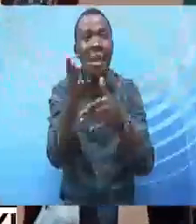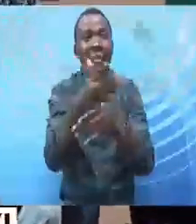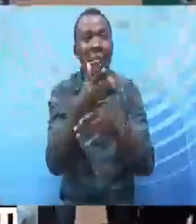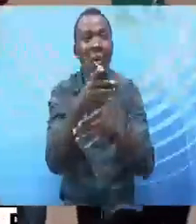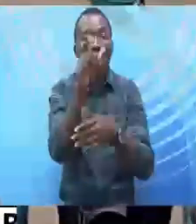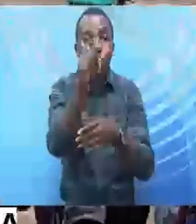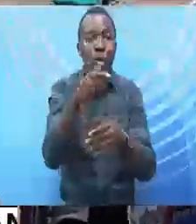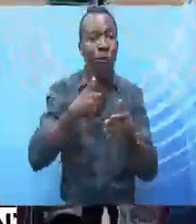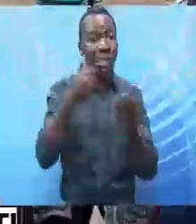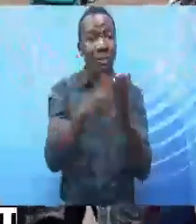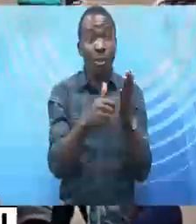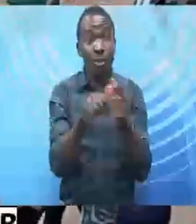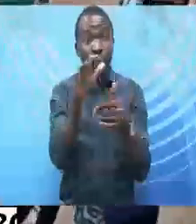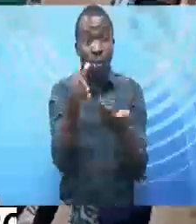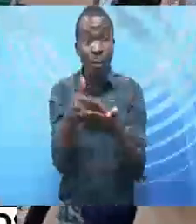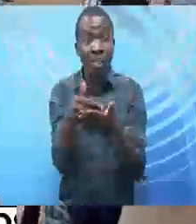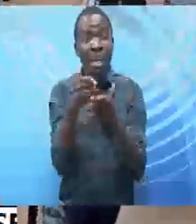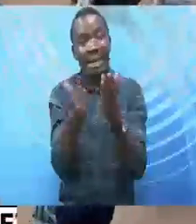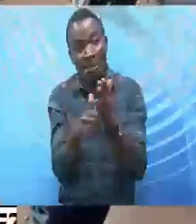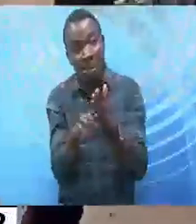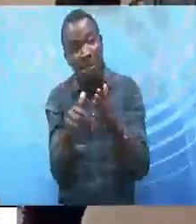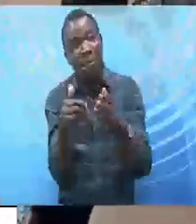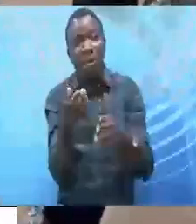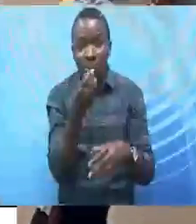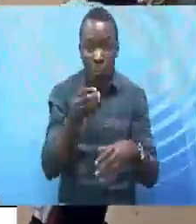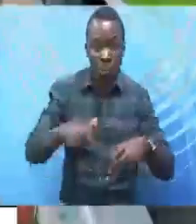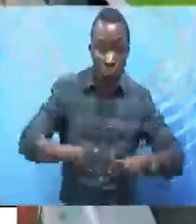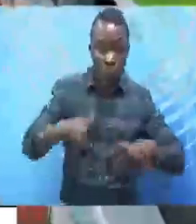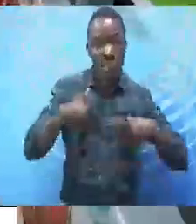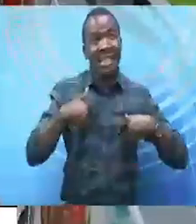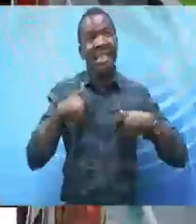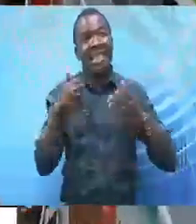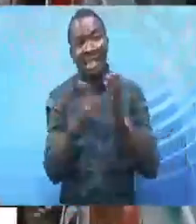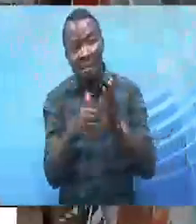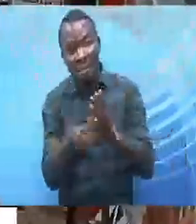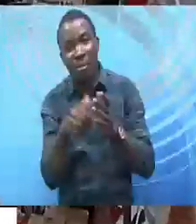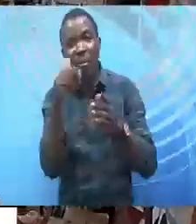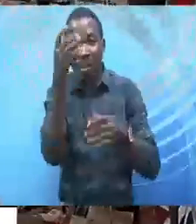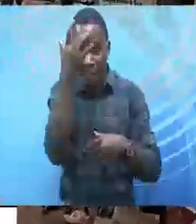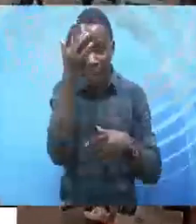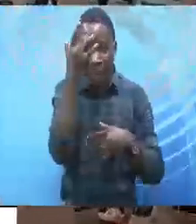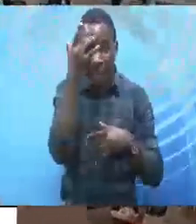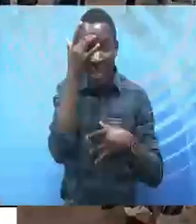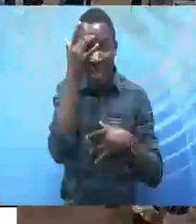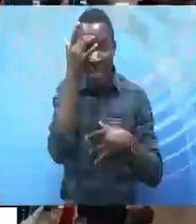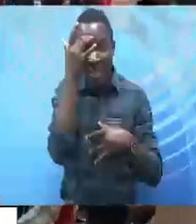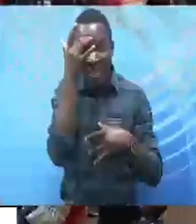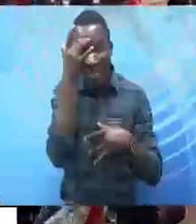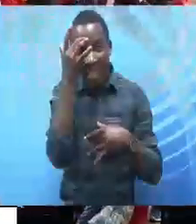Ufite ikibazo icyo ari cyo cyose, yaba ari ikibazo cy'imibereho, yaba ari ikibazo cy'uyumvagize ibimenyetso wenda byo kuba